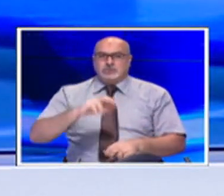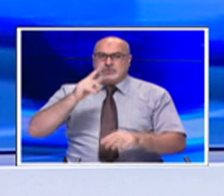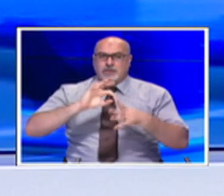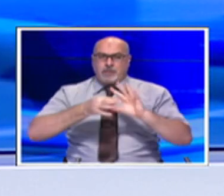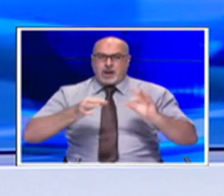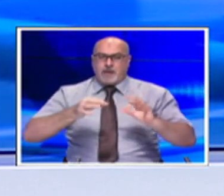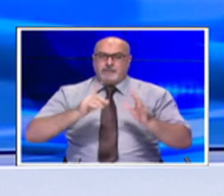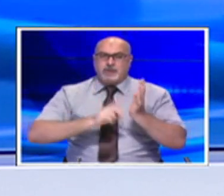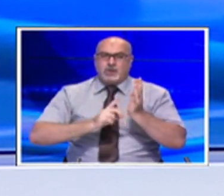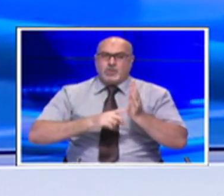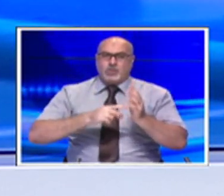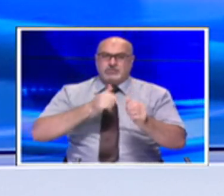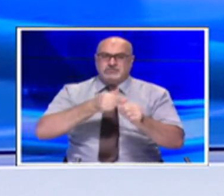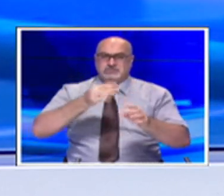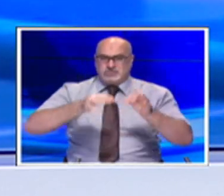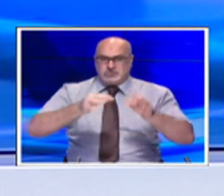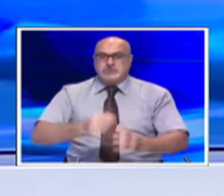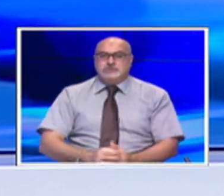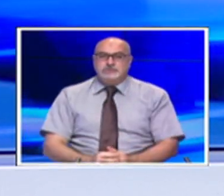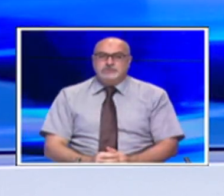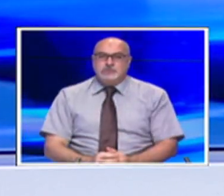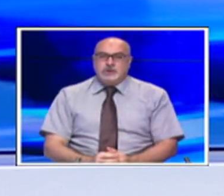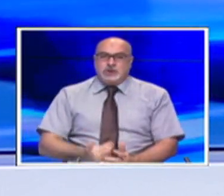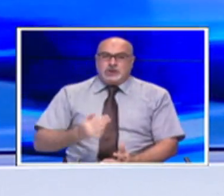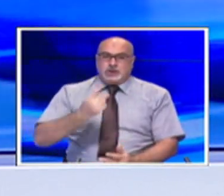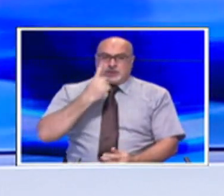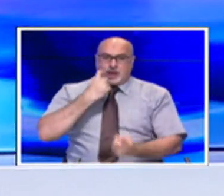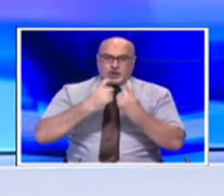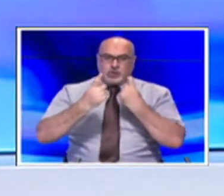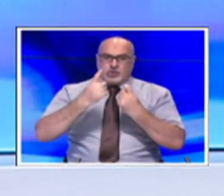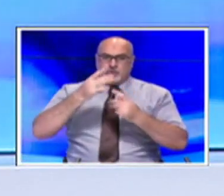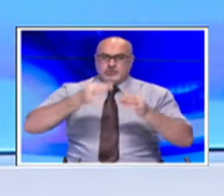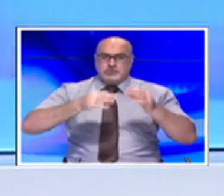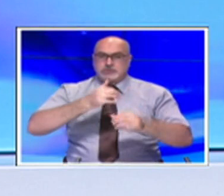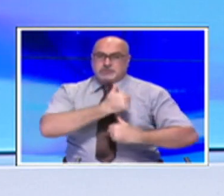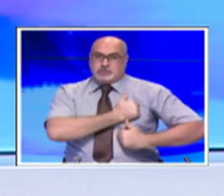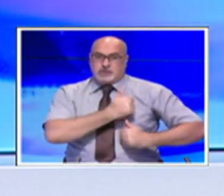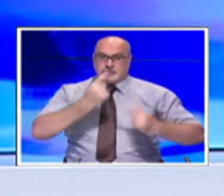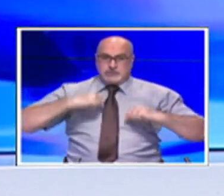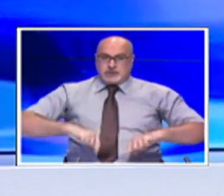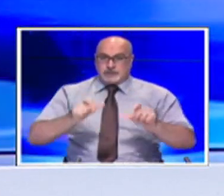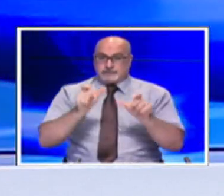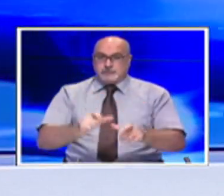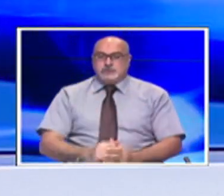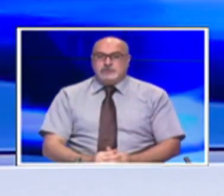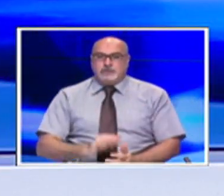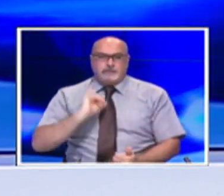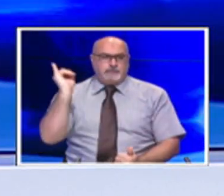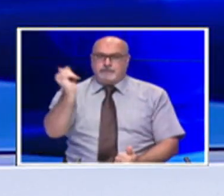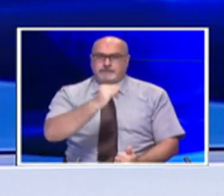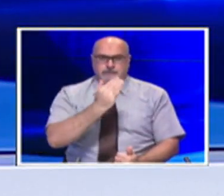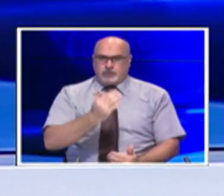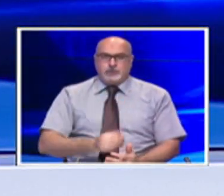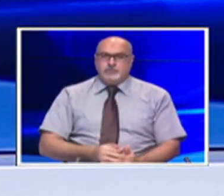11 الفقرة 3 من قانون الإجراءات الجزائية، يحيط السيد مدير القضاء العسكري بوزارة الدفاع الوطني الرأي